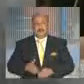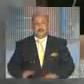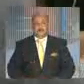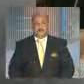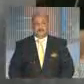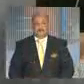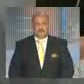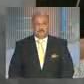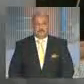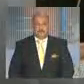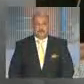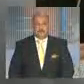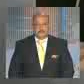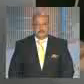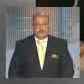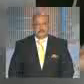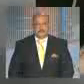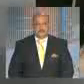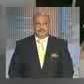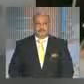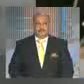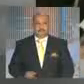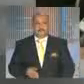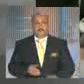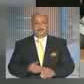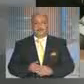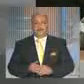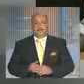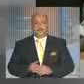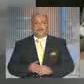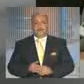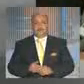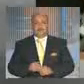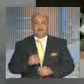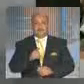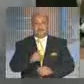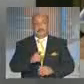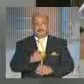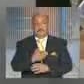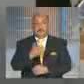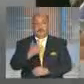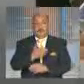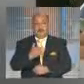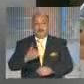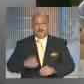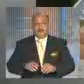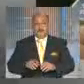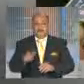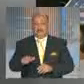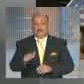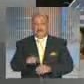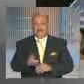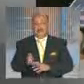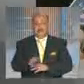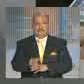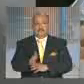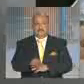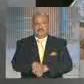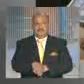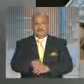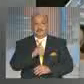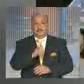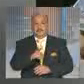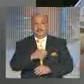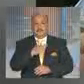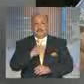اللي أول مرة نشوفه بدعة قضائية، المحكمة تطلب من كل محامي قائم بالدفاع على عائلة الشهداء يقوم مطلب القيام الحق الشخصي باش يولي عنده صفة